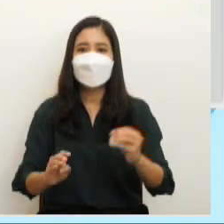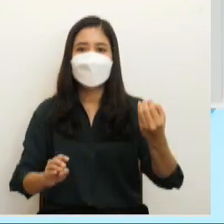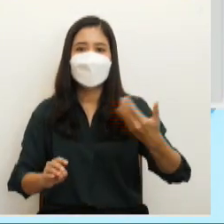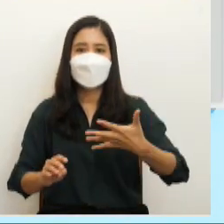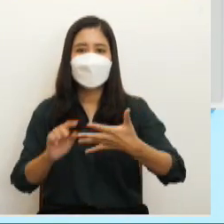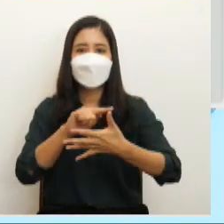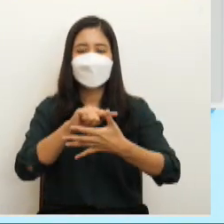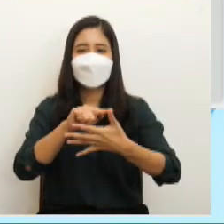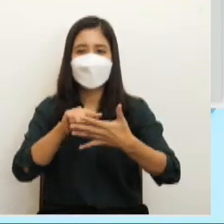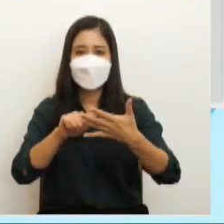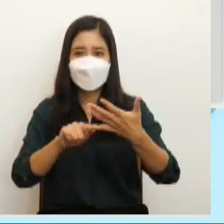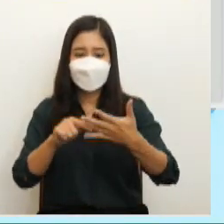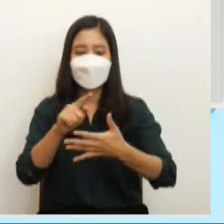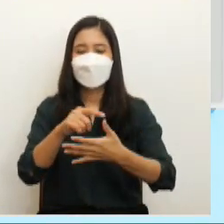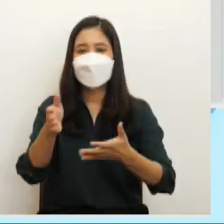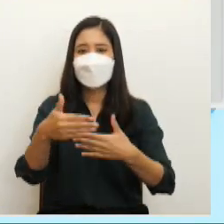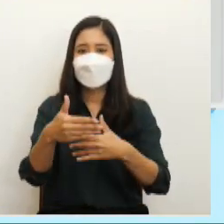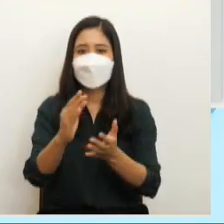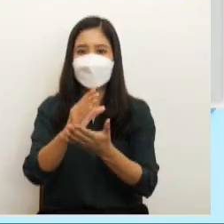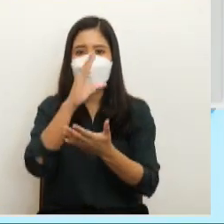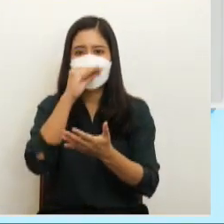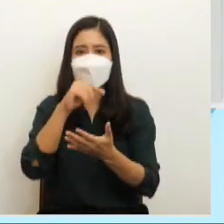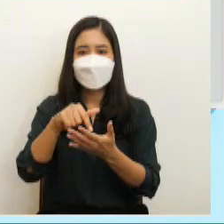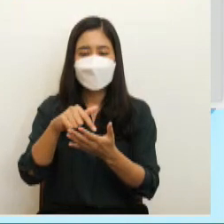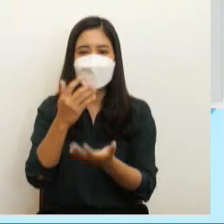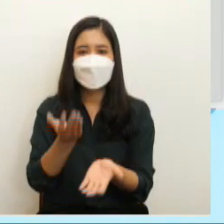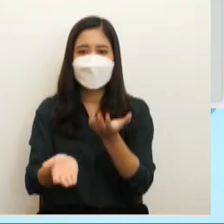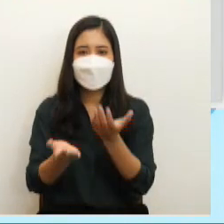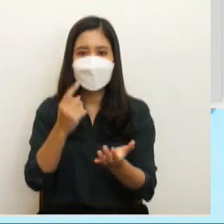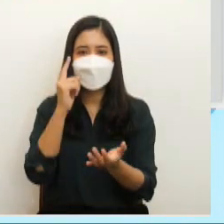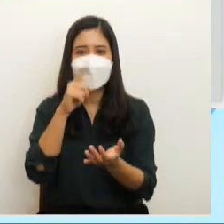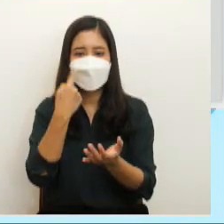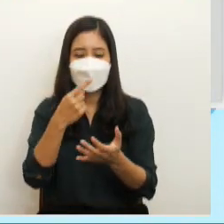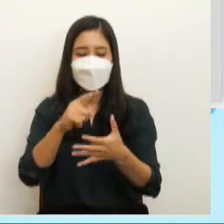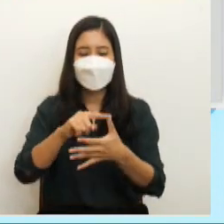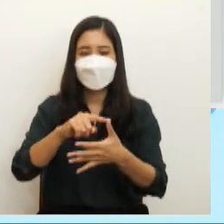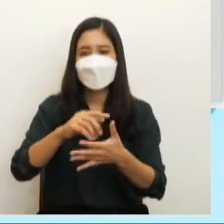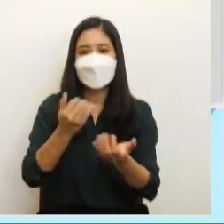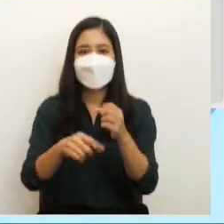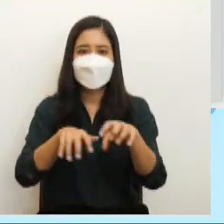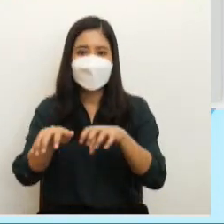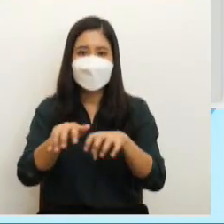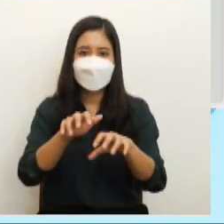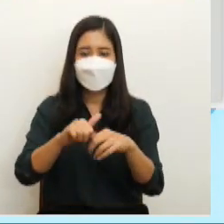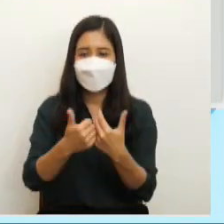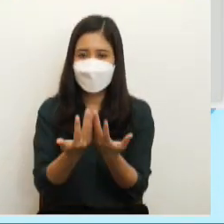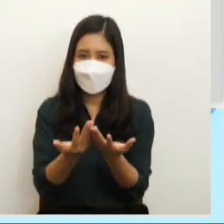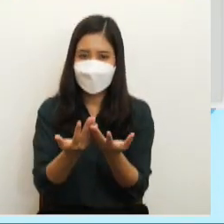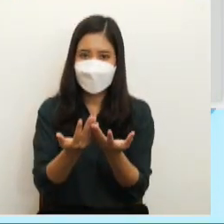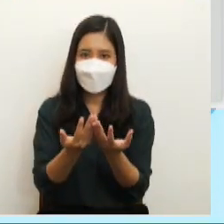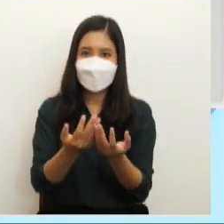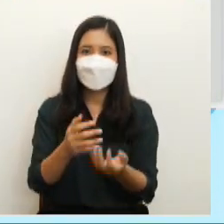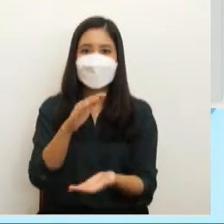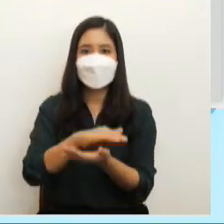ในรูปแบบออนไซต์ว่าถ้าใครจะจัดออนไซต์เนี่ยคุณต้องประเมินนะครับตนเองก่อนนะคือประ